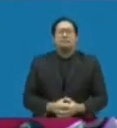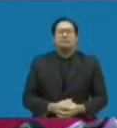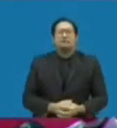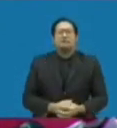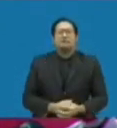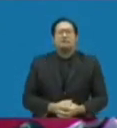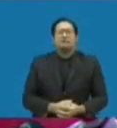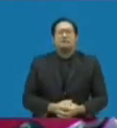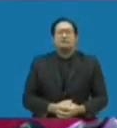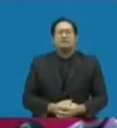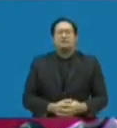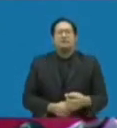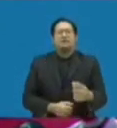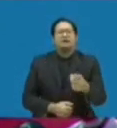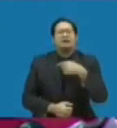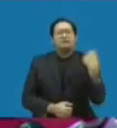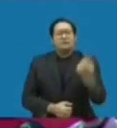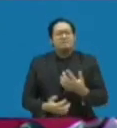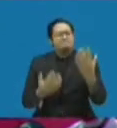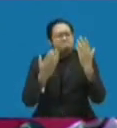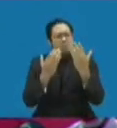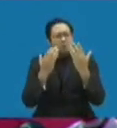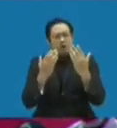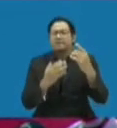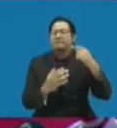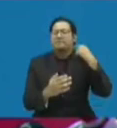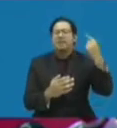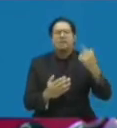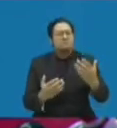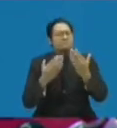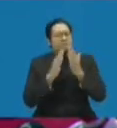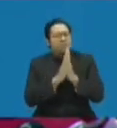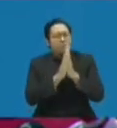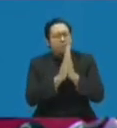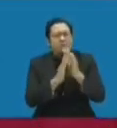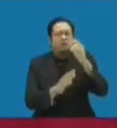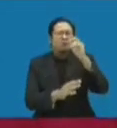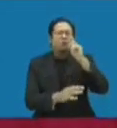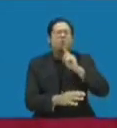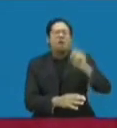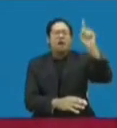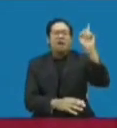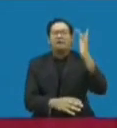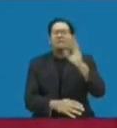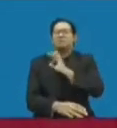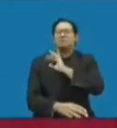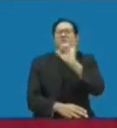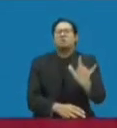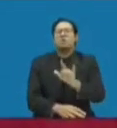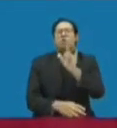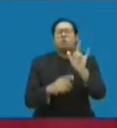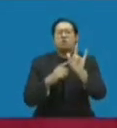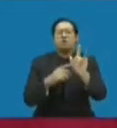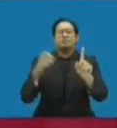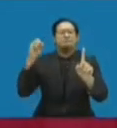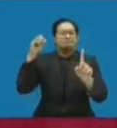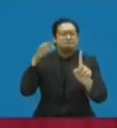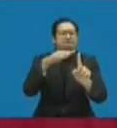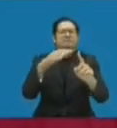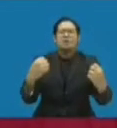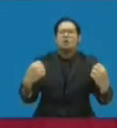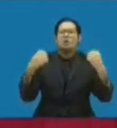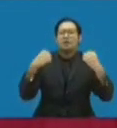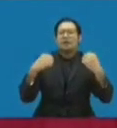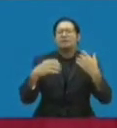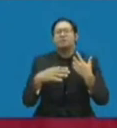kami akan selalu berdoa memohon kepada Tuhan agar Bapak Presiden Joko Widodo diberi kekuatan kesehatan dan dilindungi